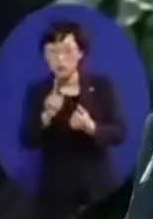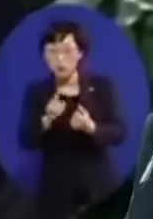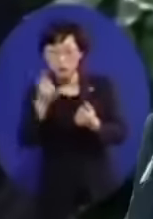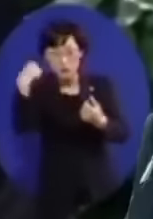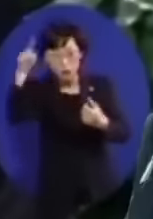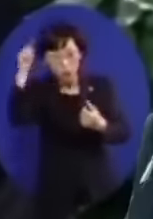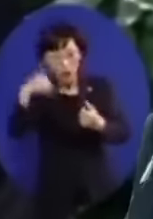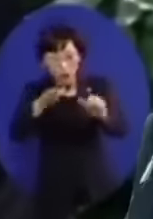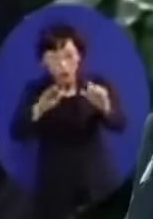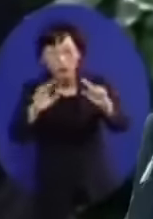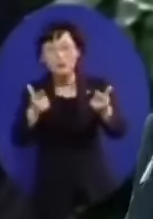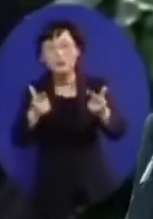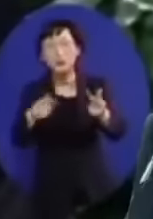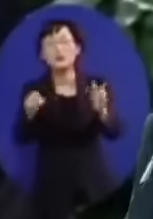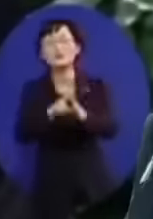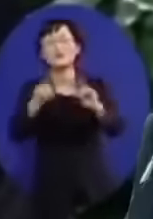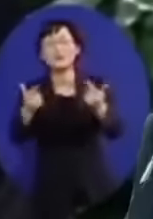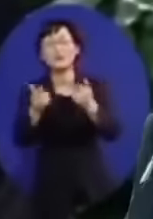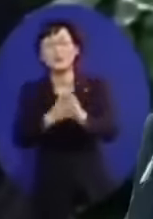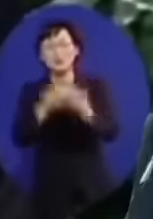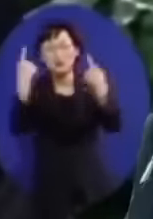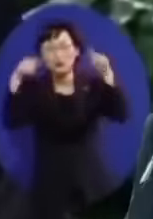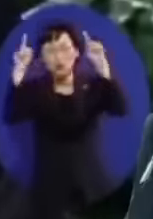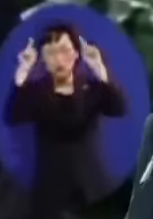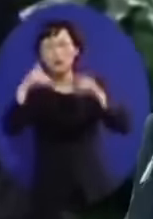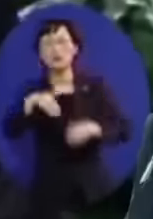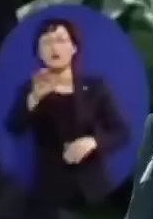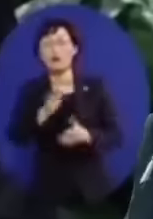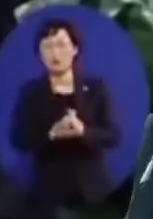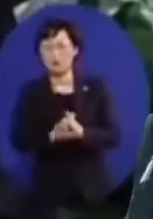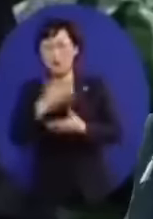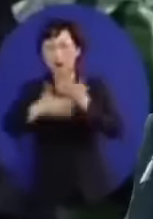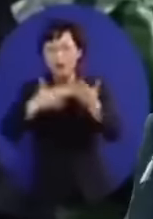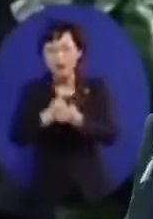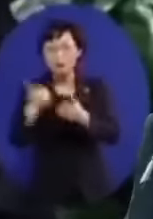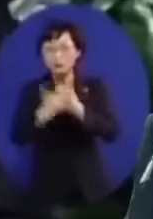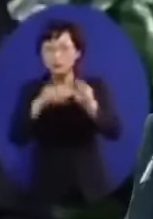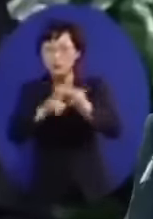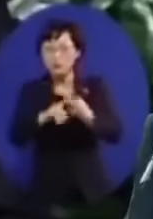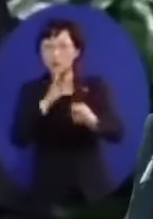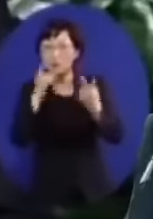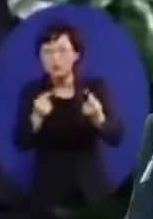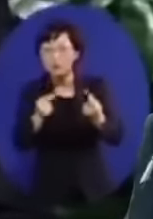가는 것입니다. 하나님의 은혜를 받아들이지 않기 때문인 것입니다.